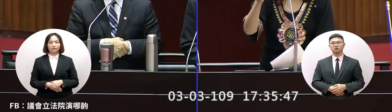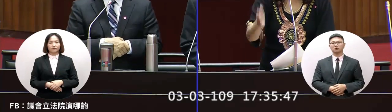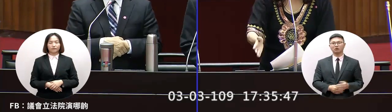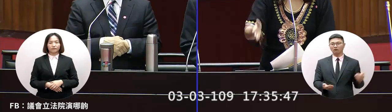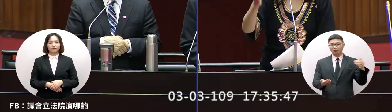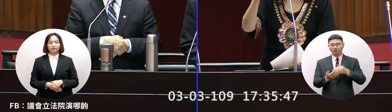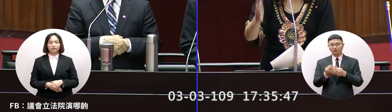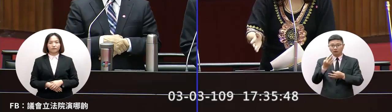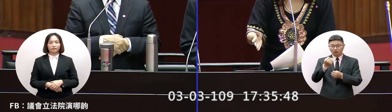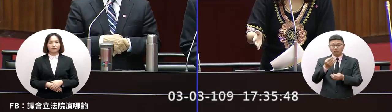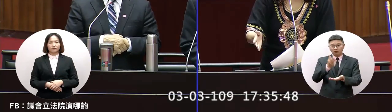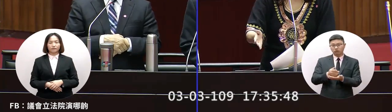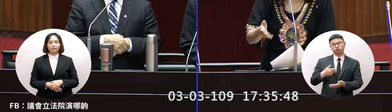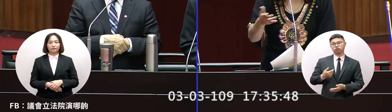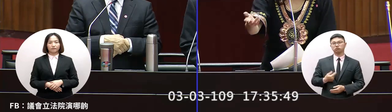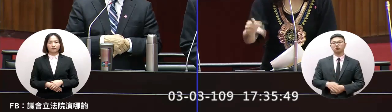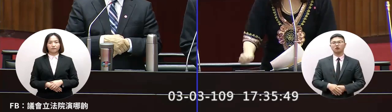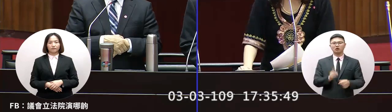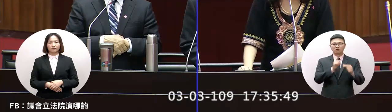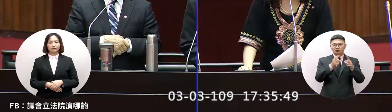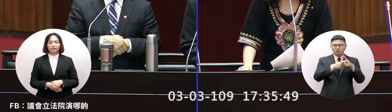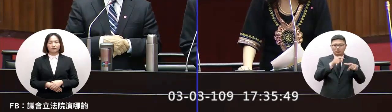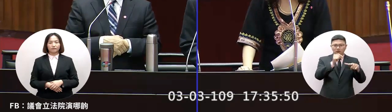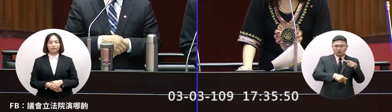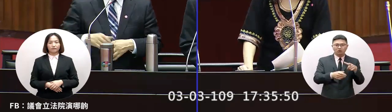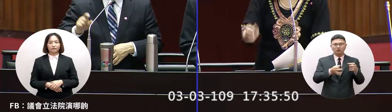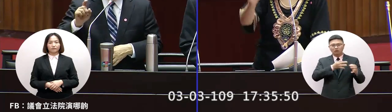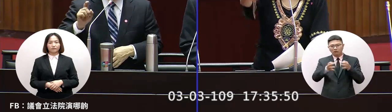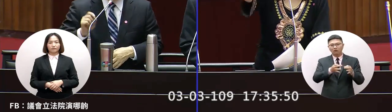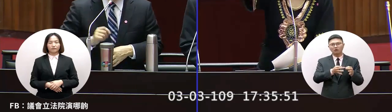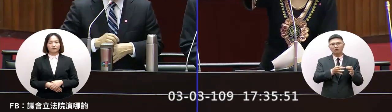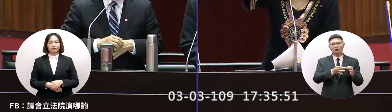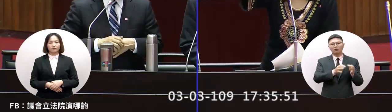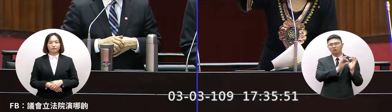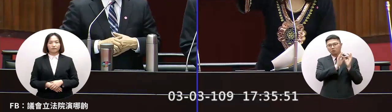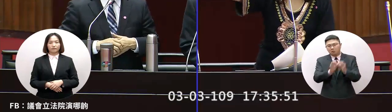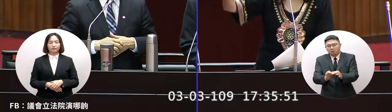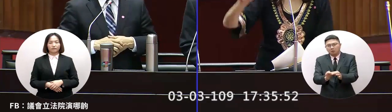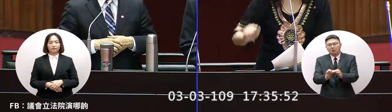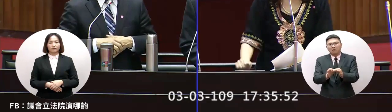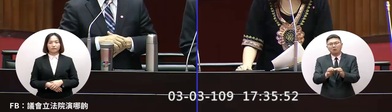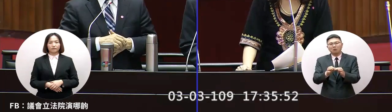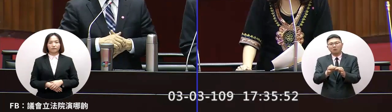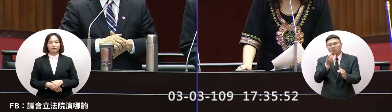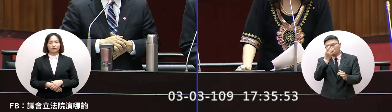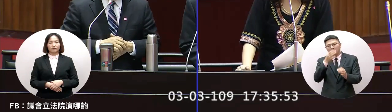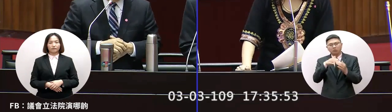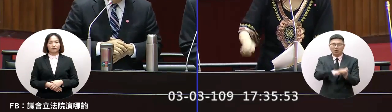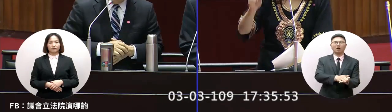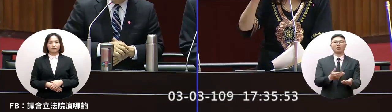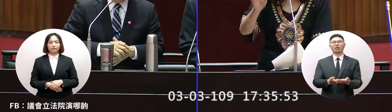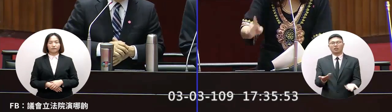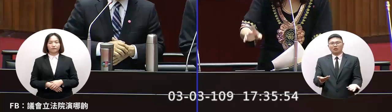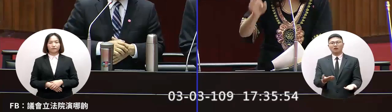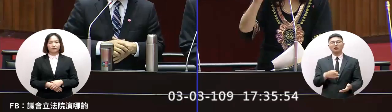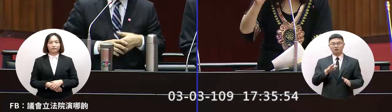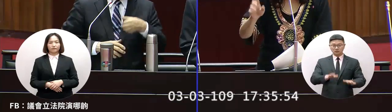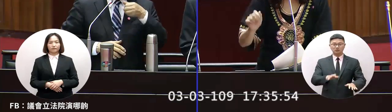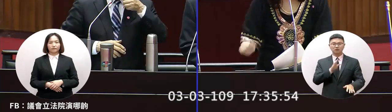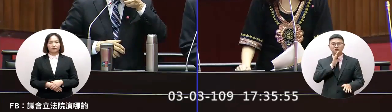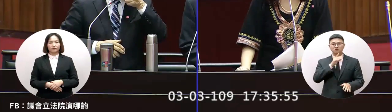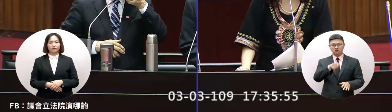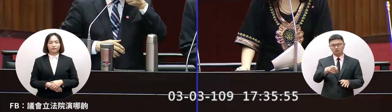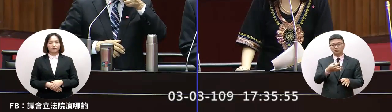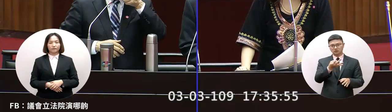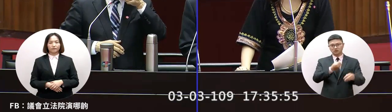很多的中小企业、小店面。他就撑不过了，怎么办？好，现在我们的纾困条例就是为着这条嘛，对不对？我在这边是要